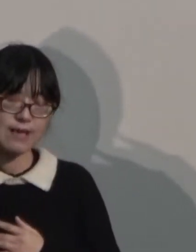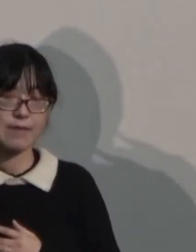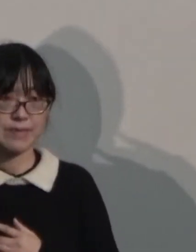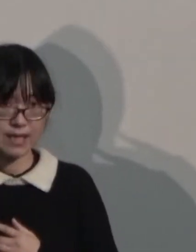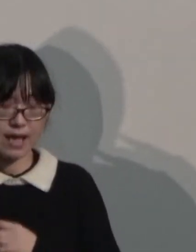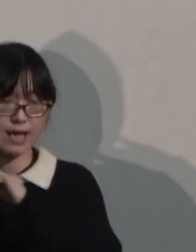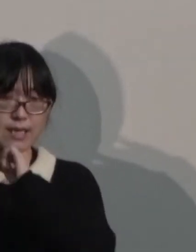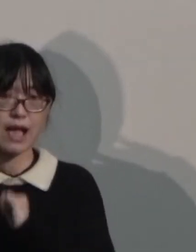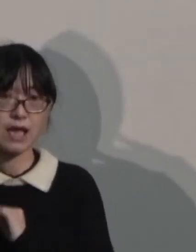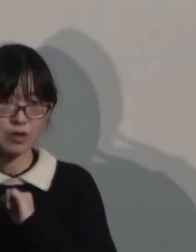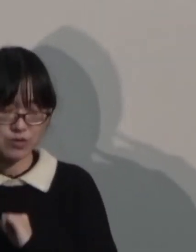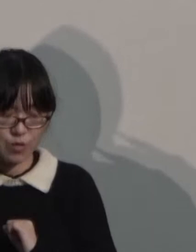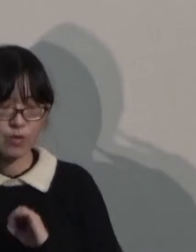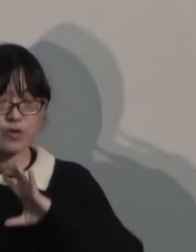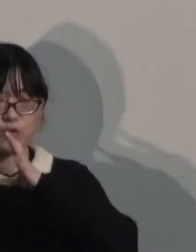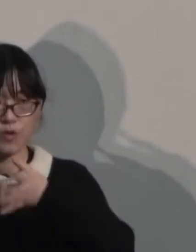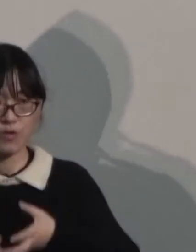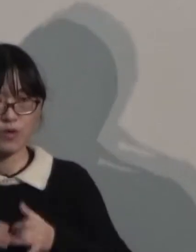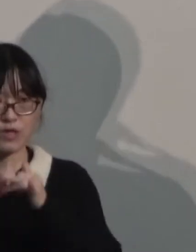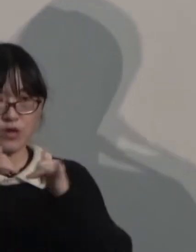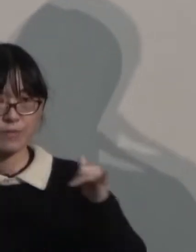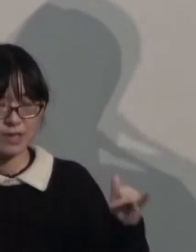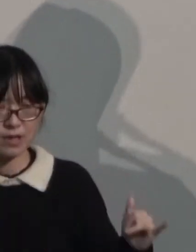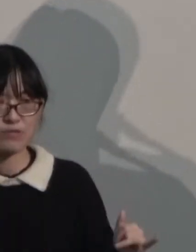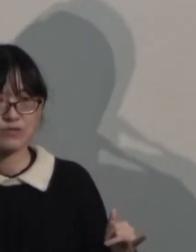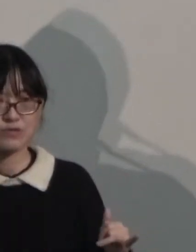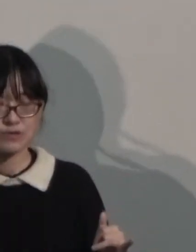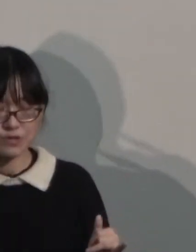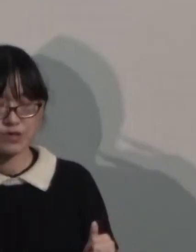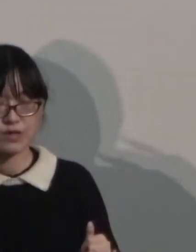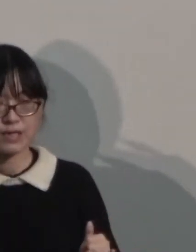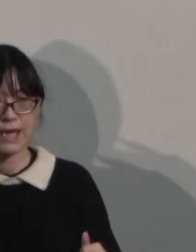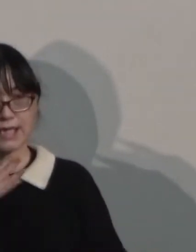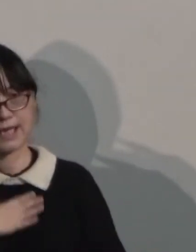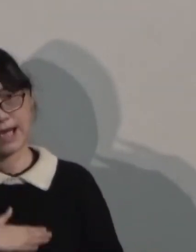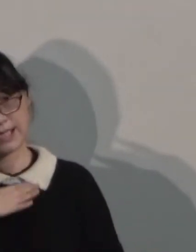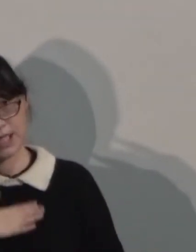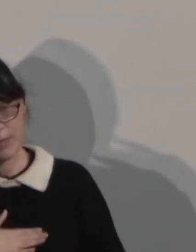を世の人々に分かっていただくために、